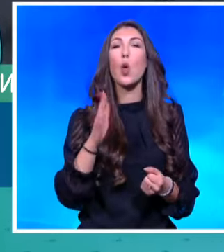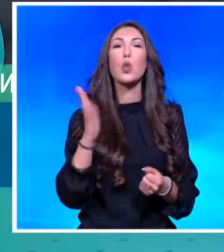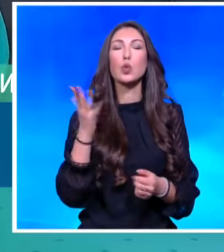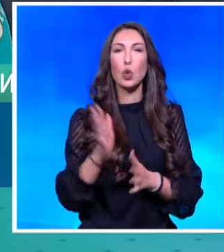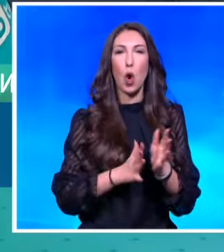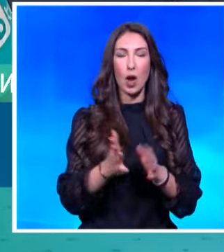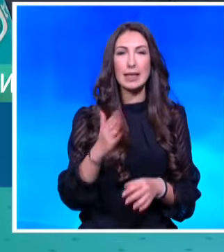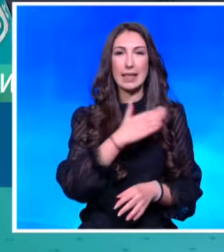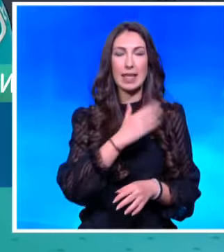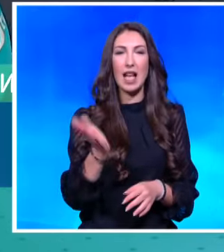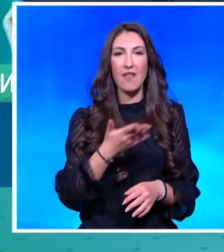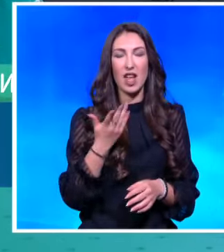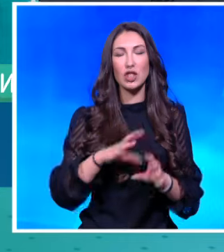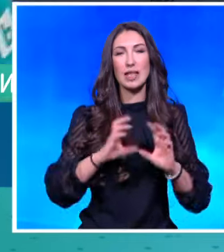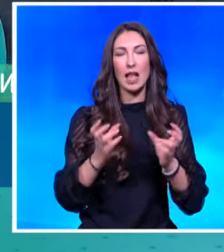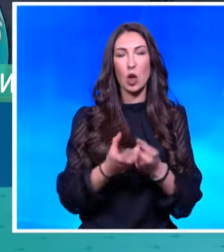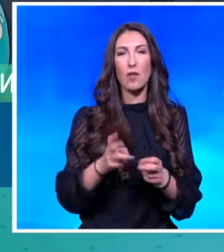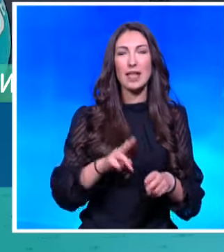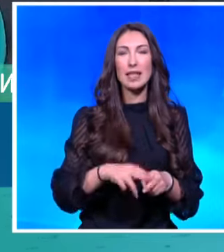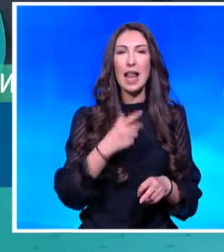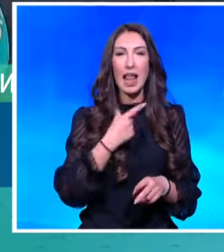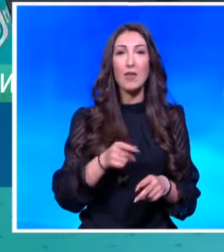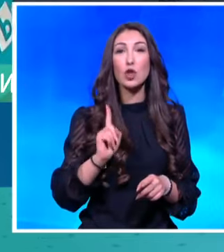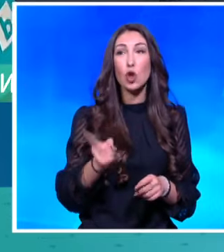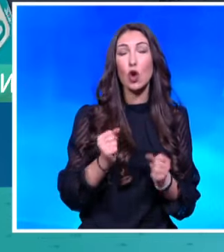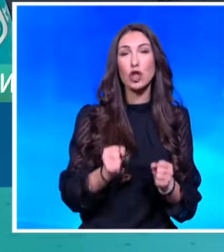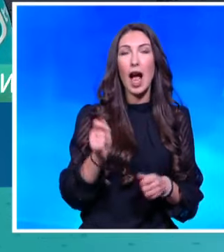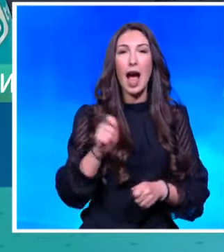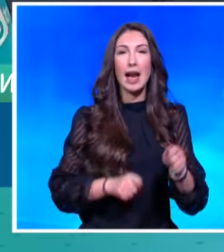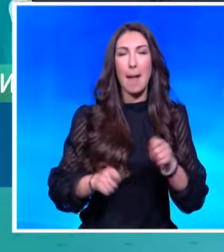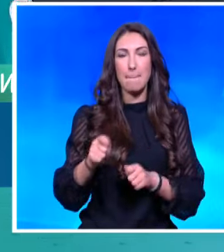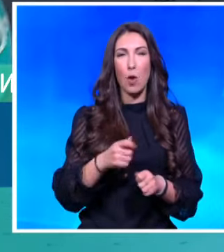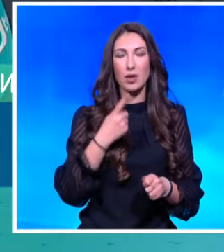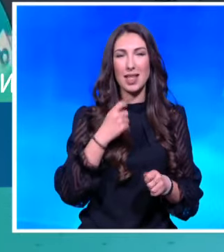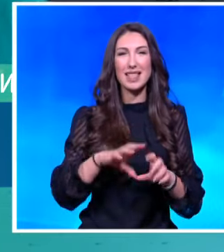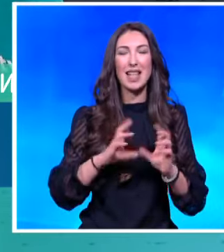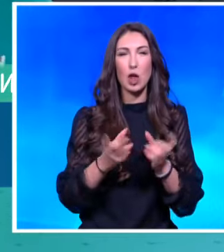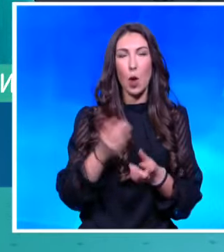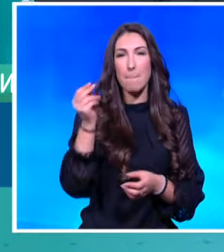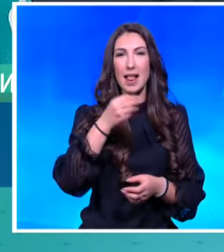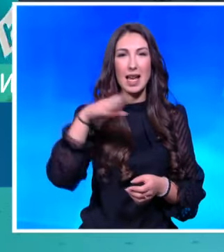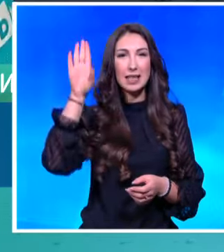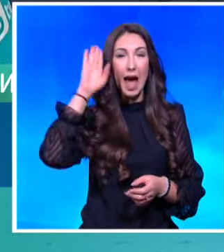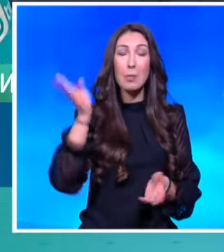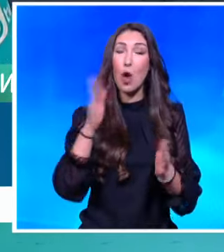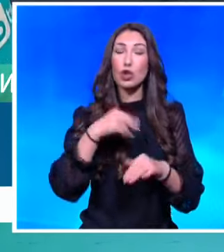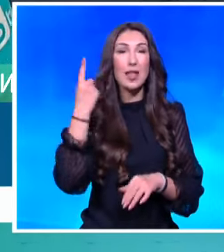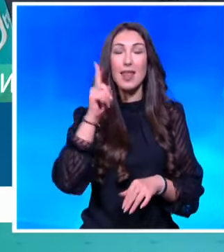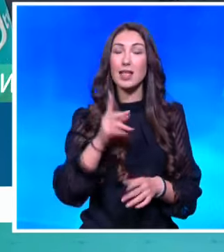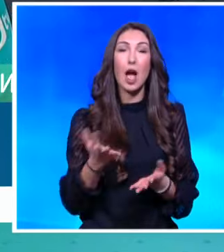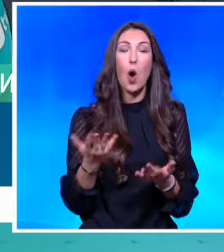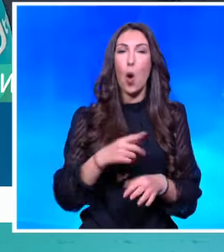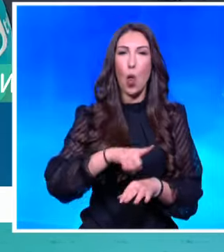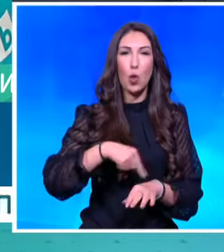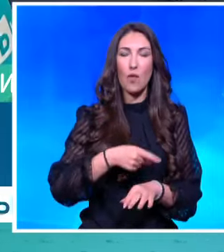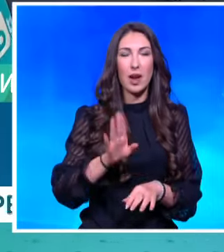ЦСКА ще играе вече на стадион Васил Левски, докато тече реконструкцията на стадион Българска армия. Все още не се знае колко време